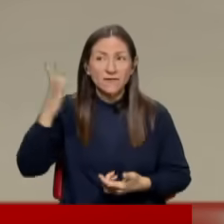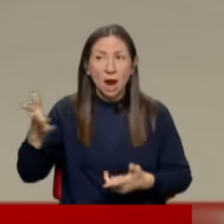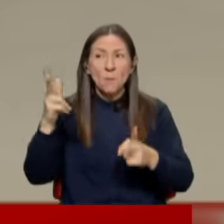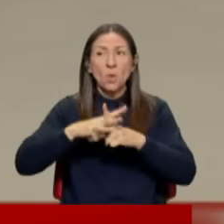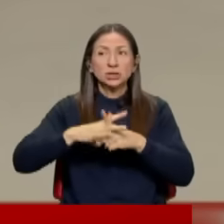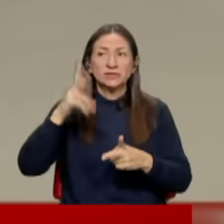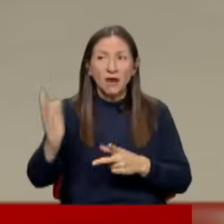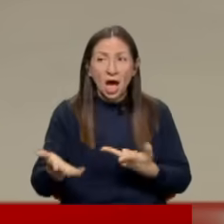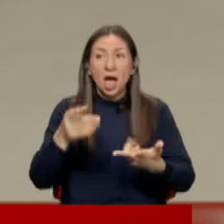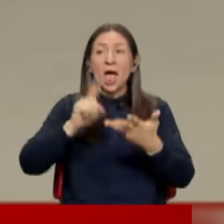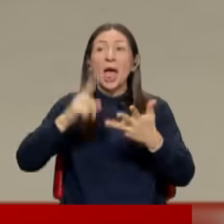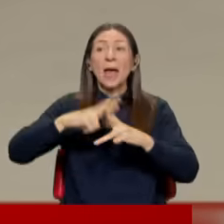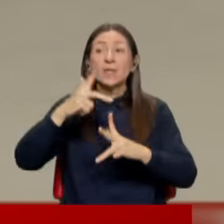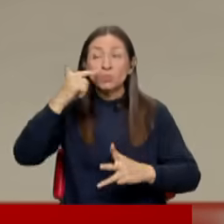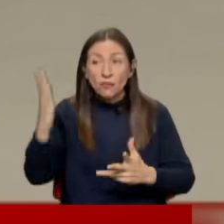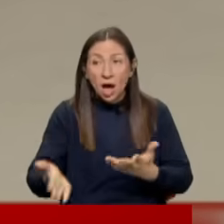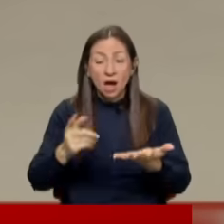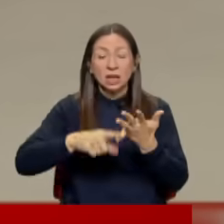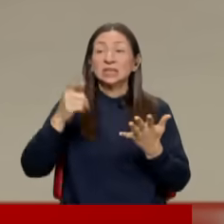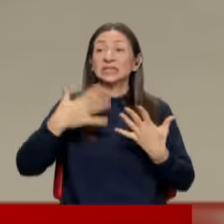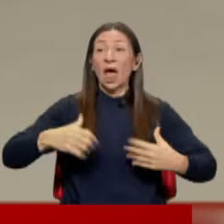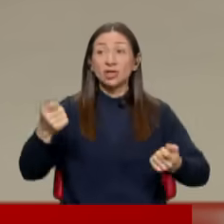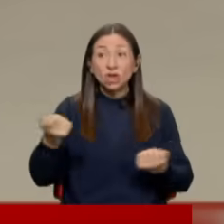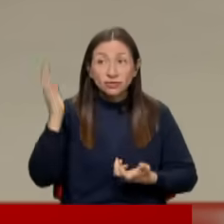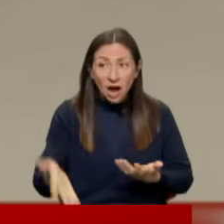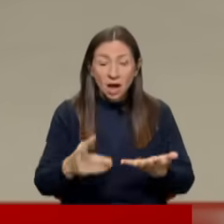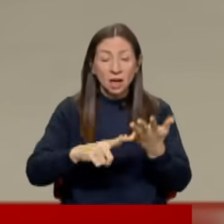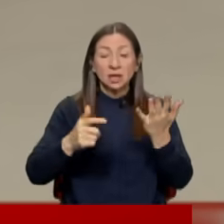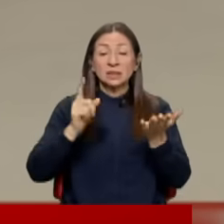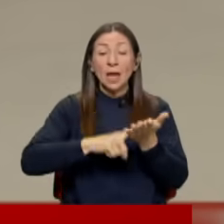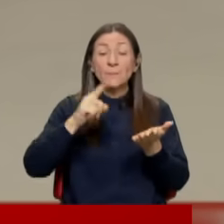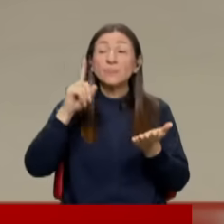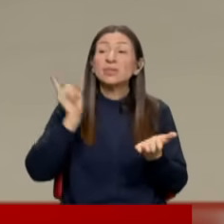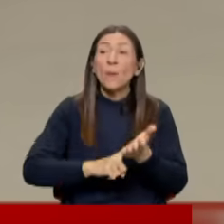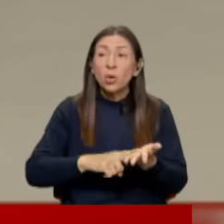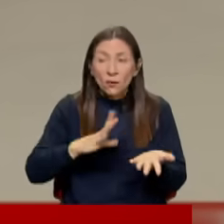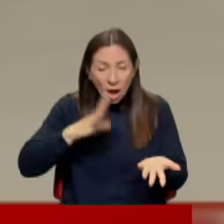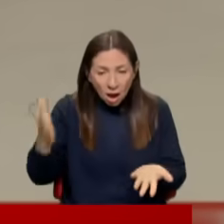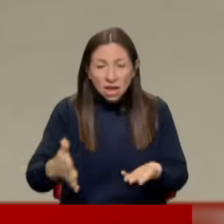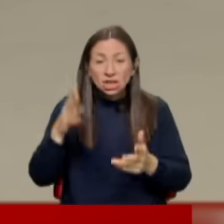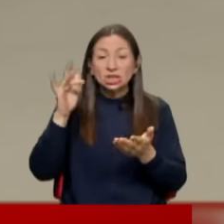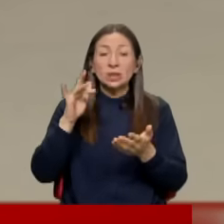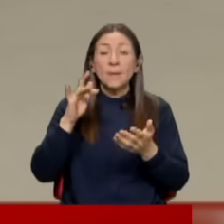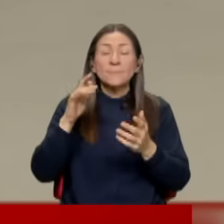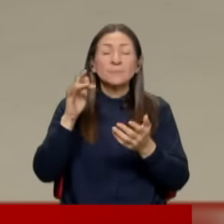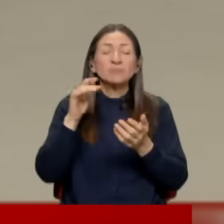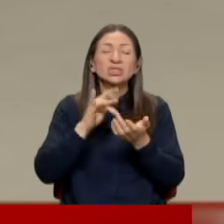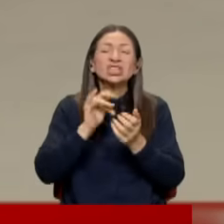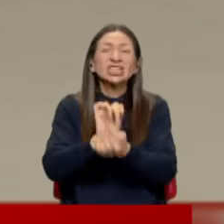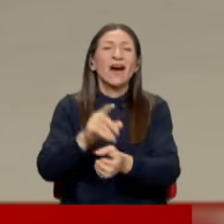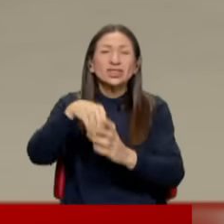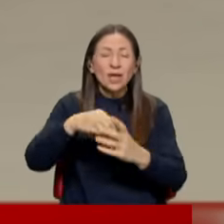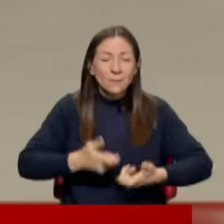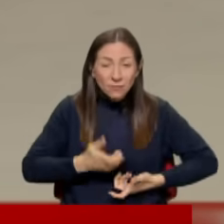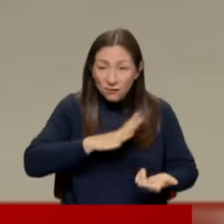polis memurları var, emniyet müdürleri var, sağlık çalışanları var, tapu kadastro memurları var, ceza infaz memurları var. Tabii